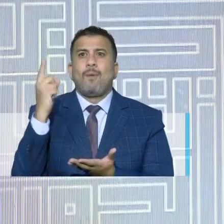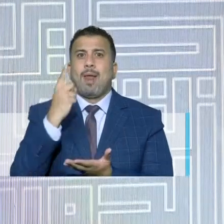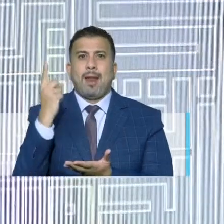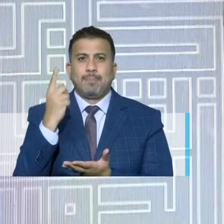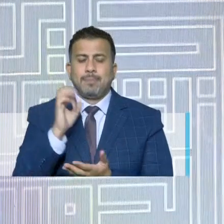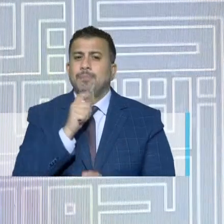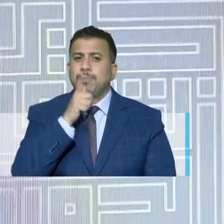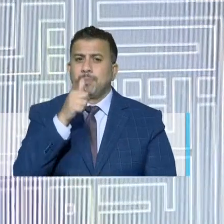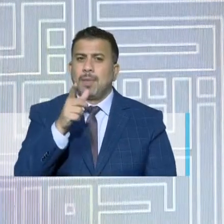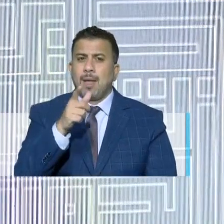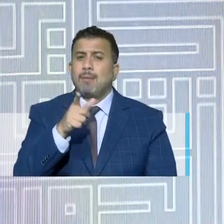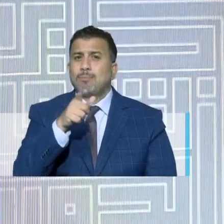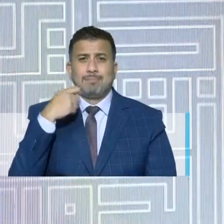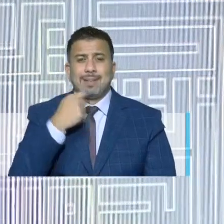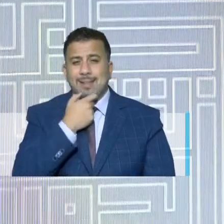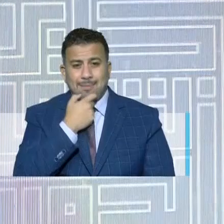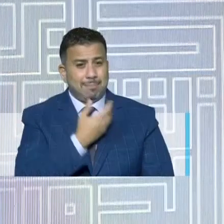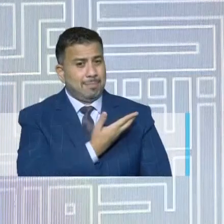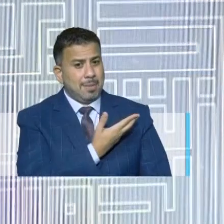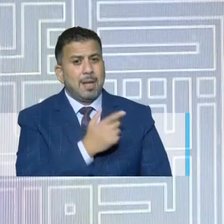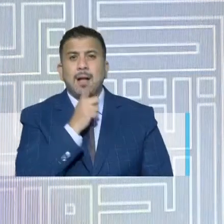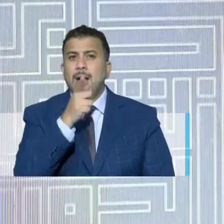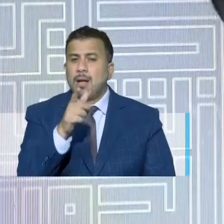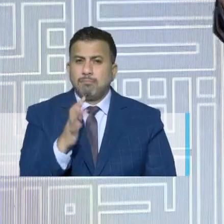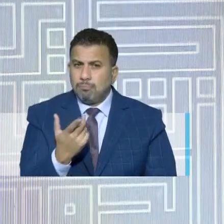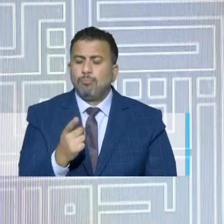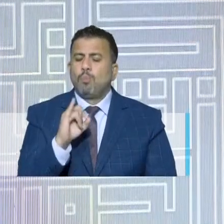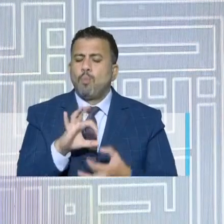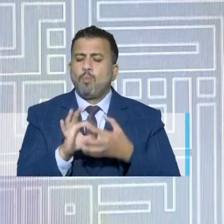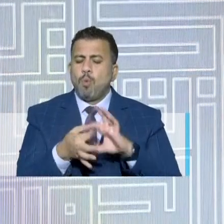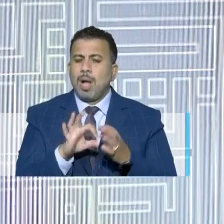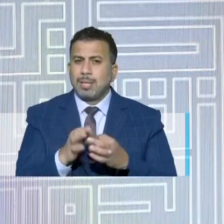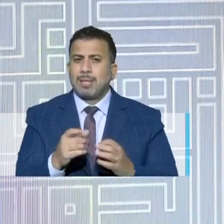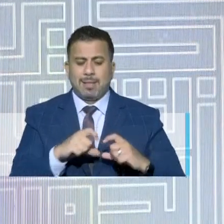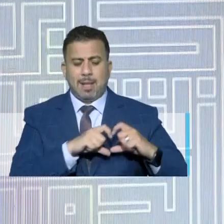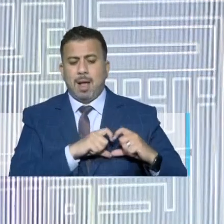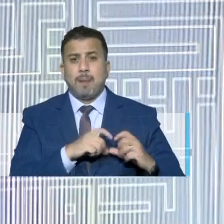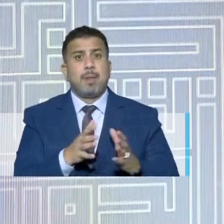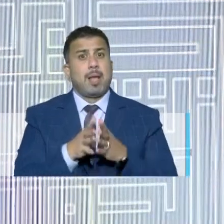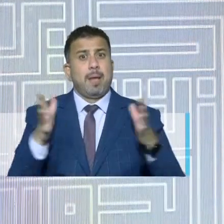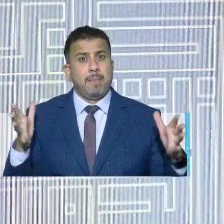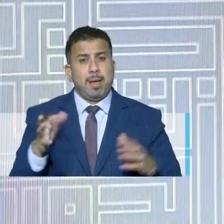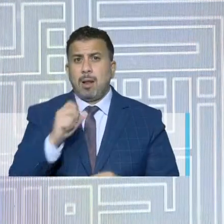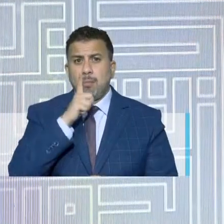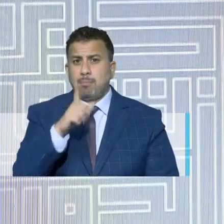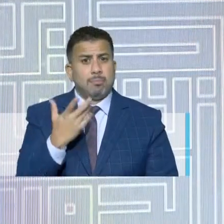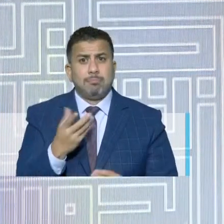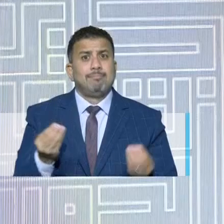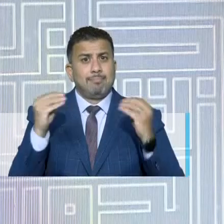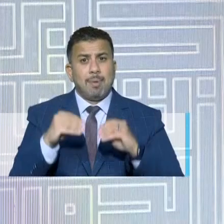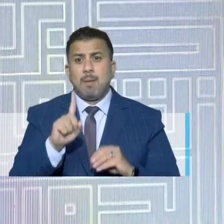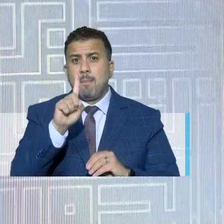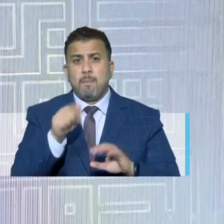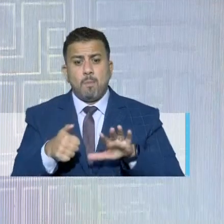واكد هاربر ان مساهمات سمو الشيخ جواهر من خلال مؤسسه القلب الكبير وصلت الى اكثر من